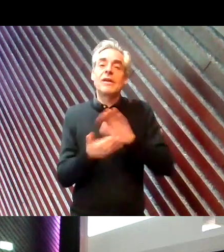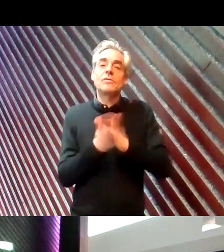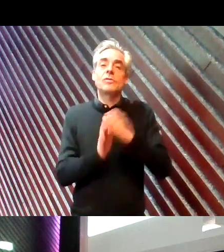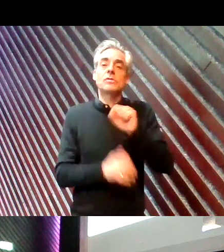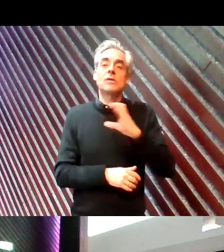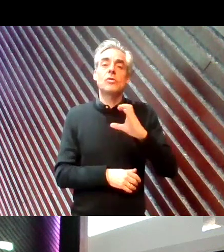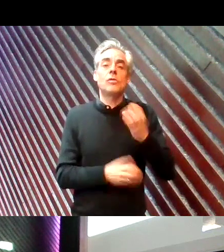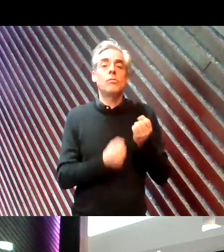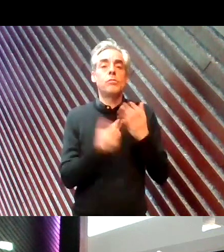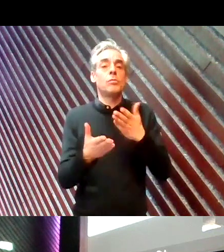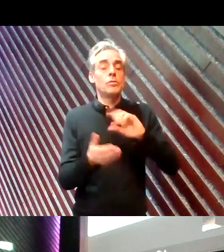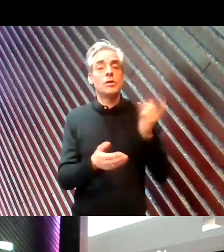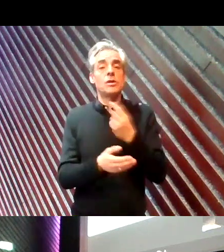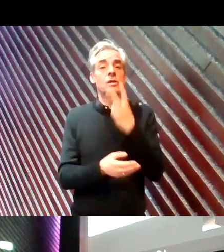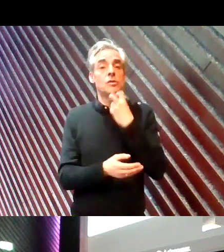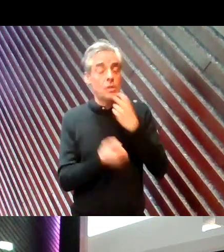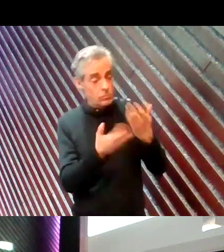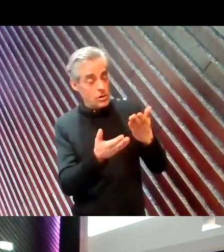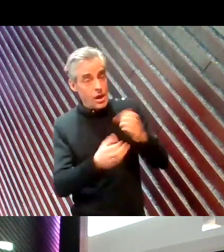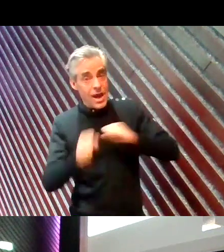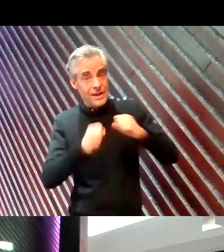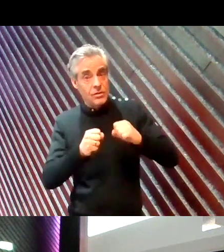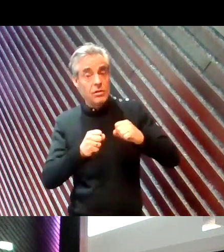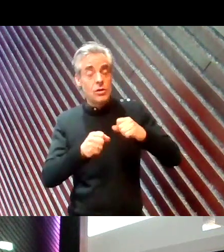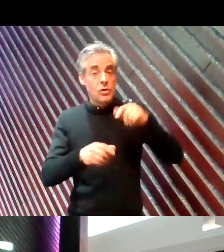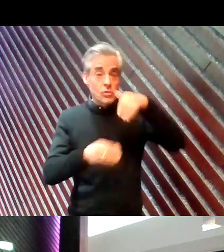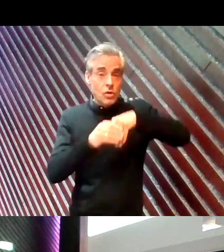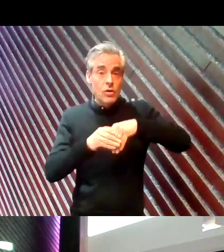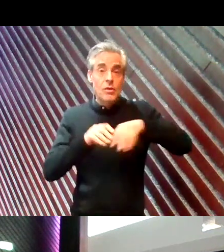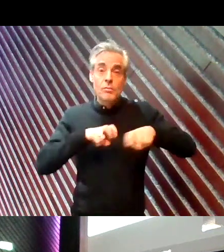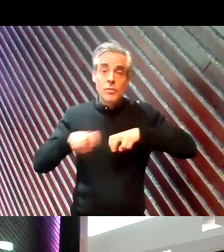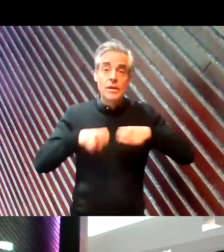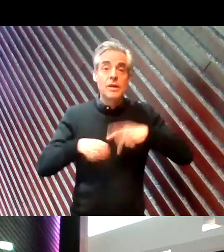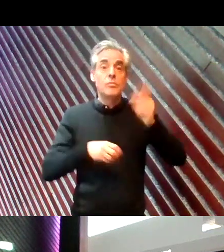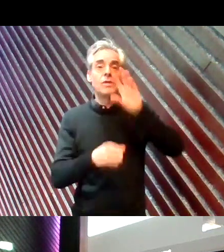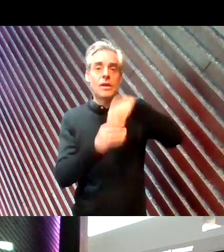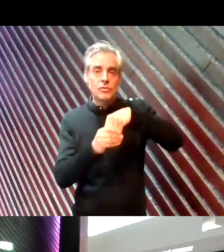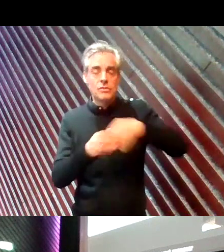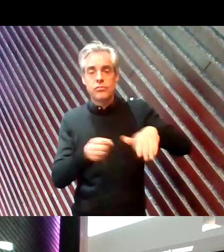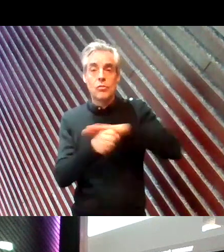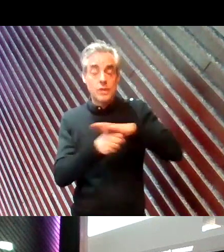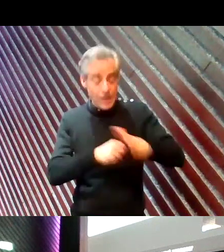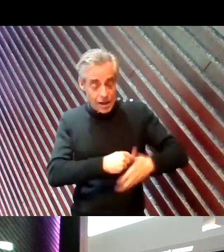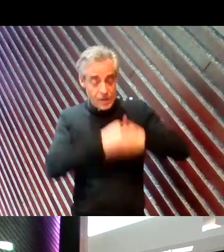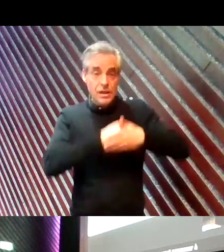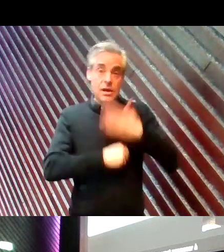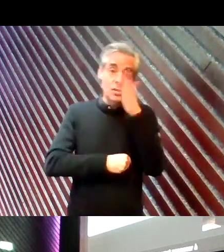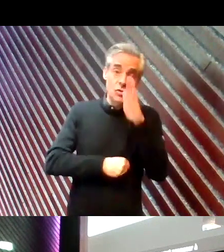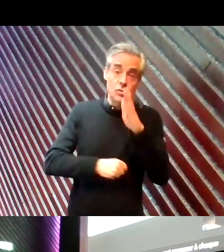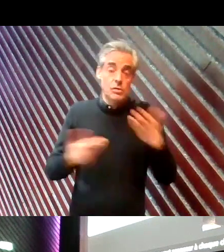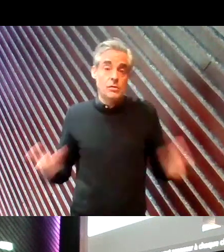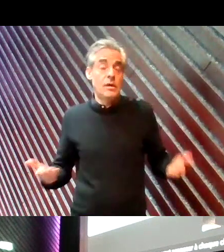on veut proposer à chaque citoyen d'être acteur d'une mobilité plus inclusive, d'aider les autres,